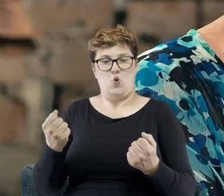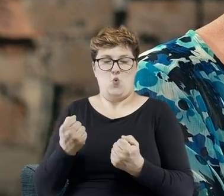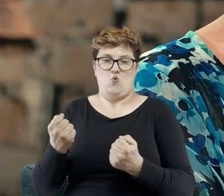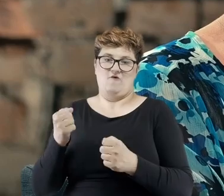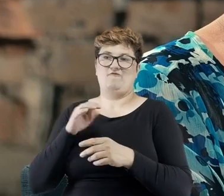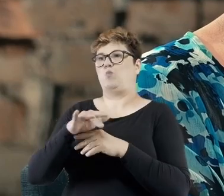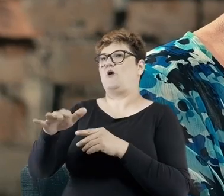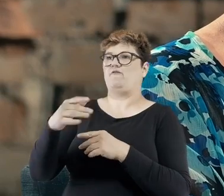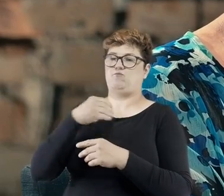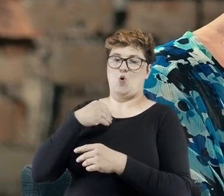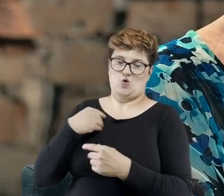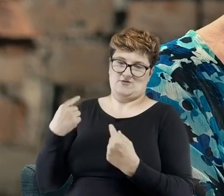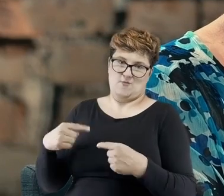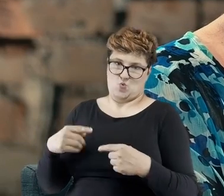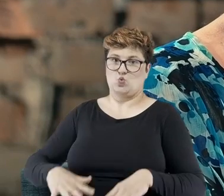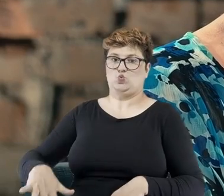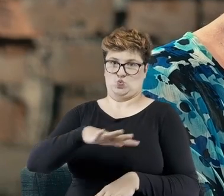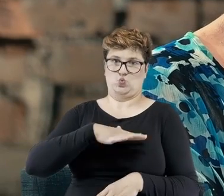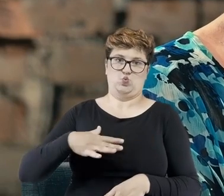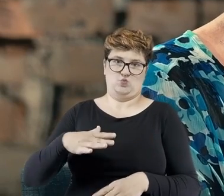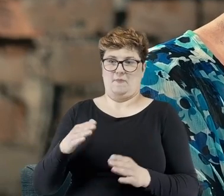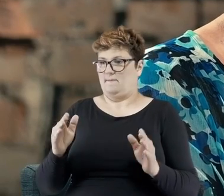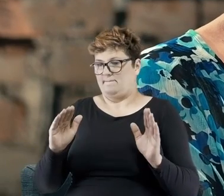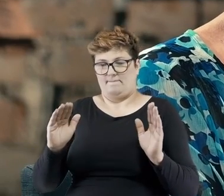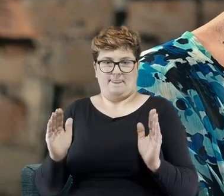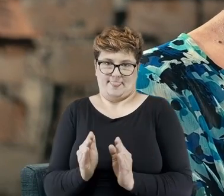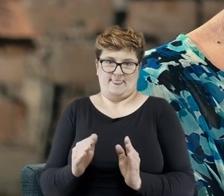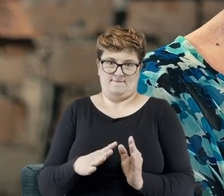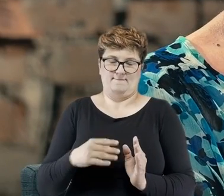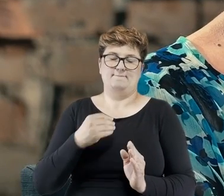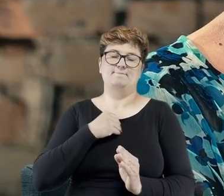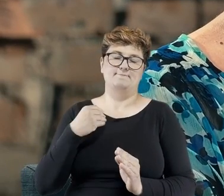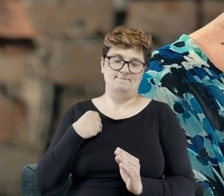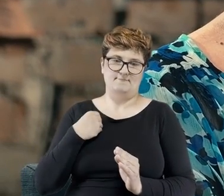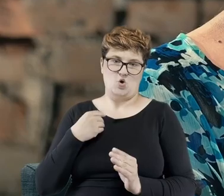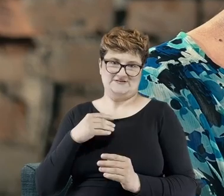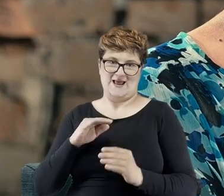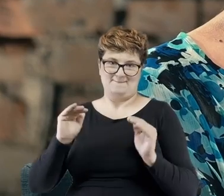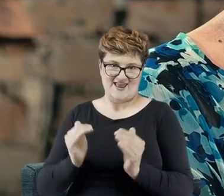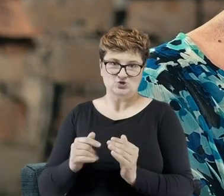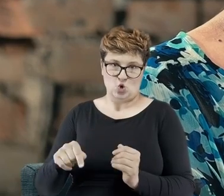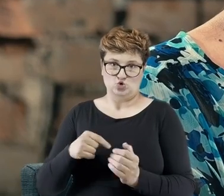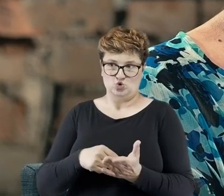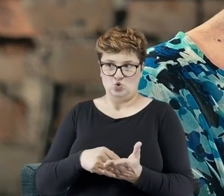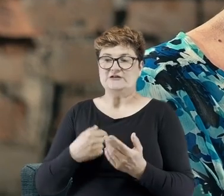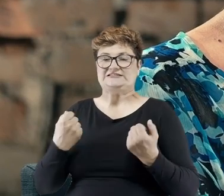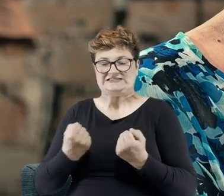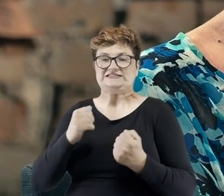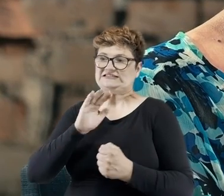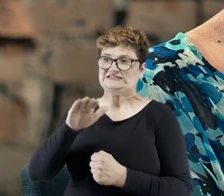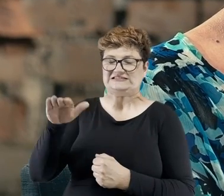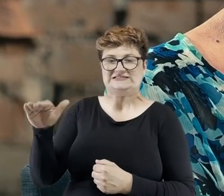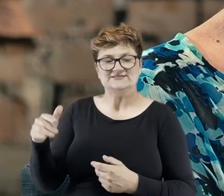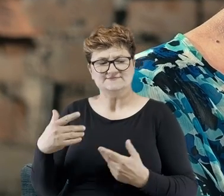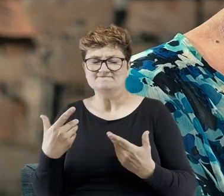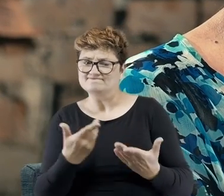jakoś wybitnie wpływowa w Polsce, była wpływowa tutaj, w tej takiej wąskiej polskiej mniejszości, ale na ile mogła, to starała się